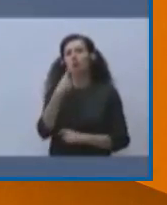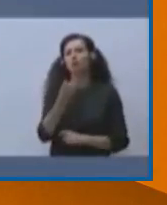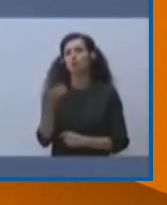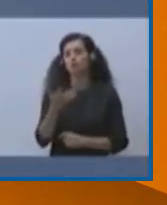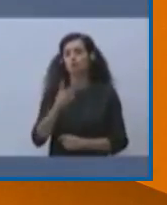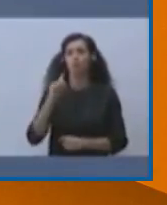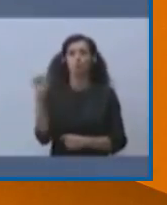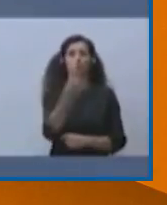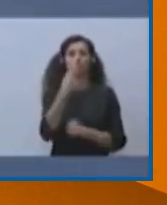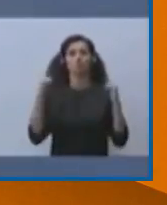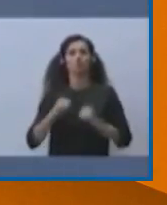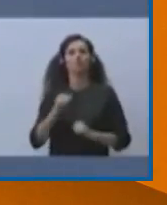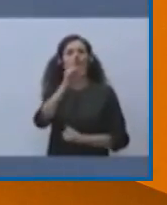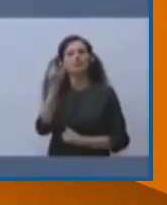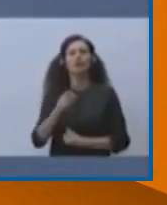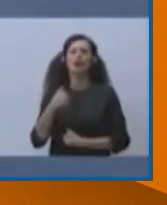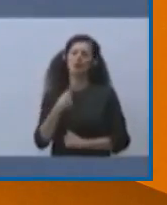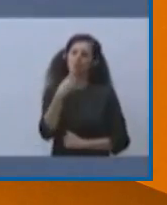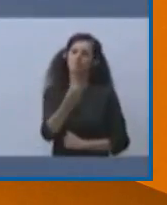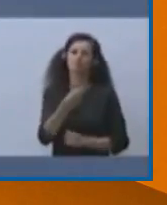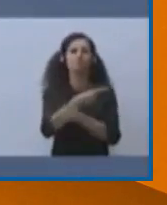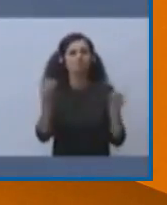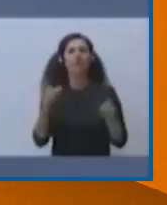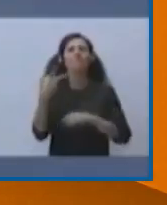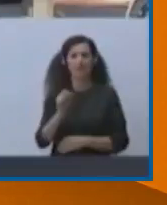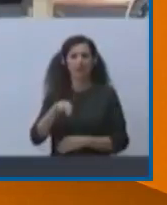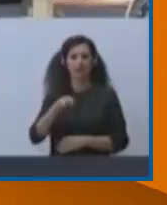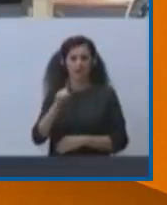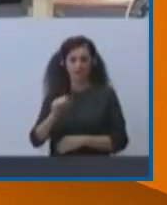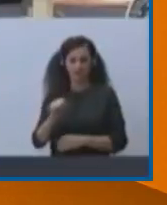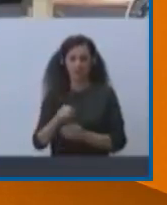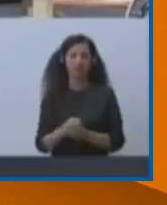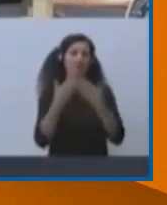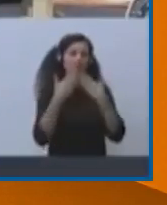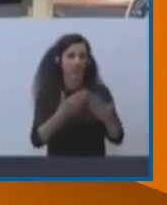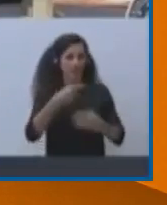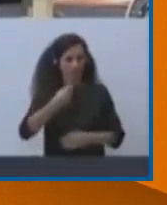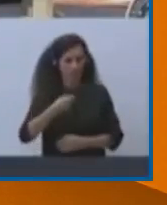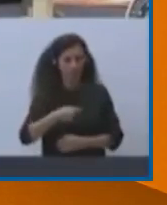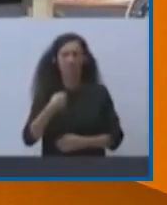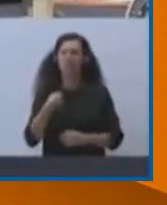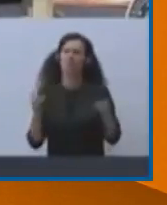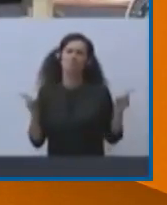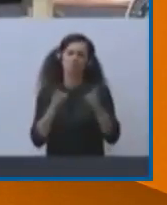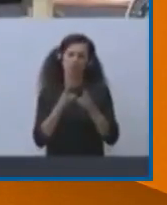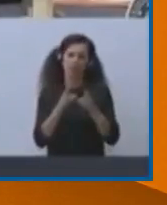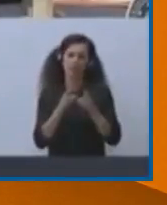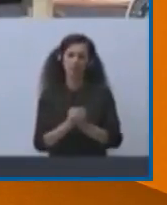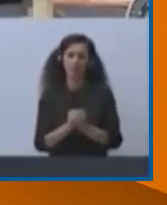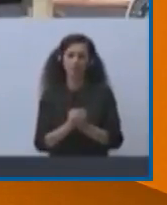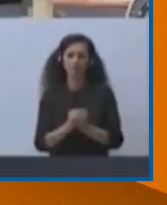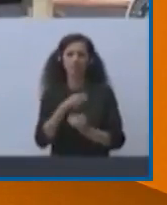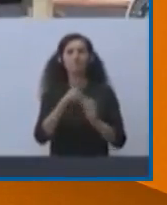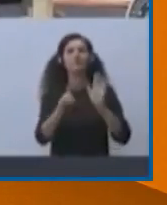sì, anche perché sono margini di incostituzionalità molto, molto ampi su cui bisognerebbe ragionare. È un passaggio